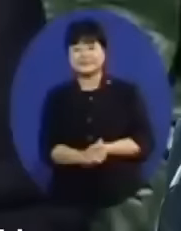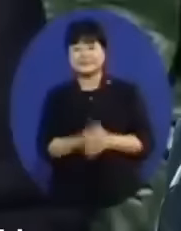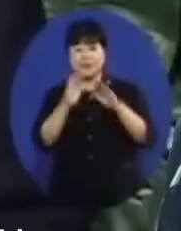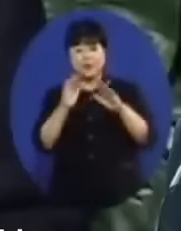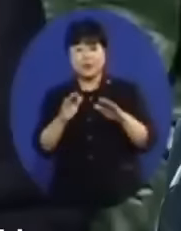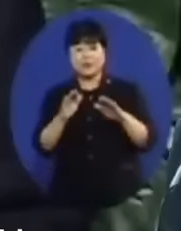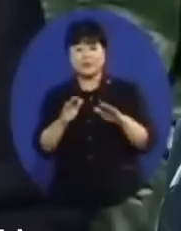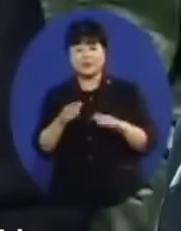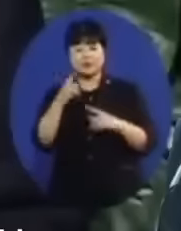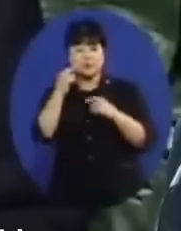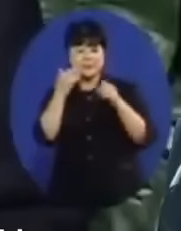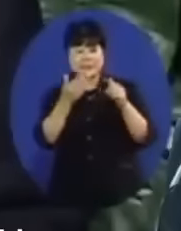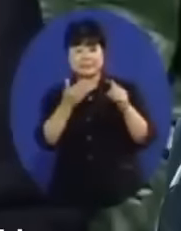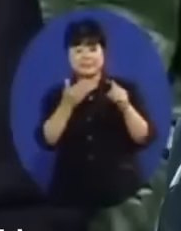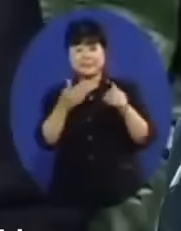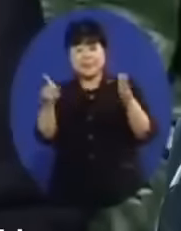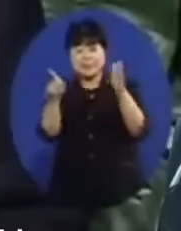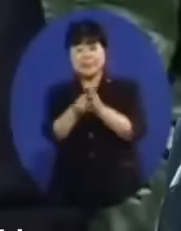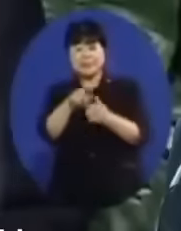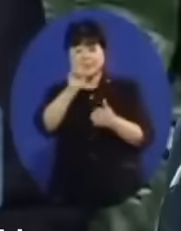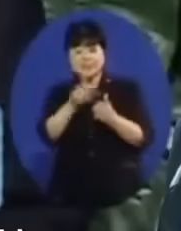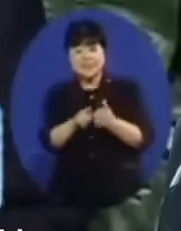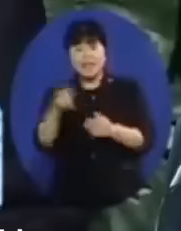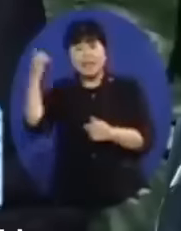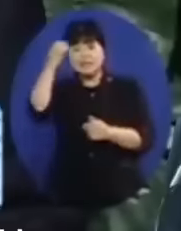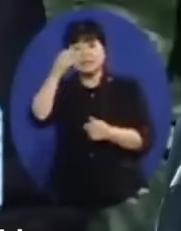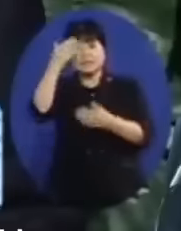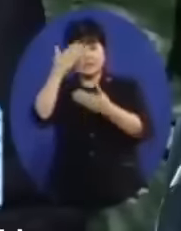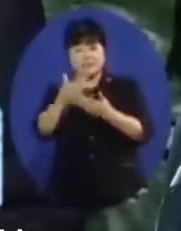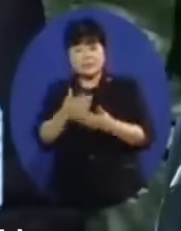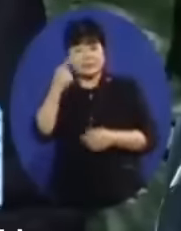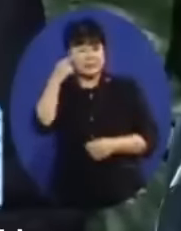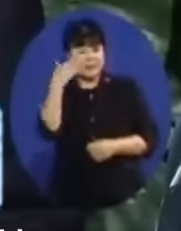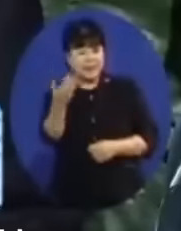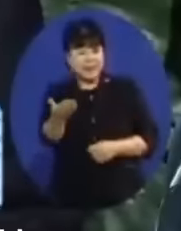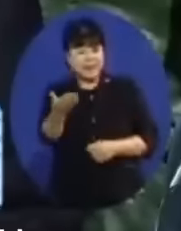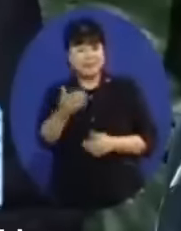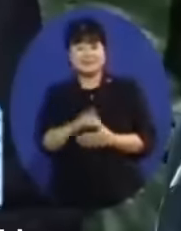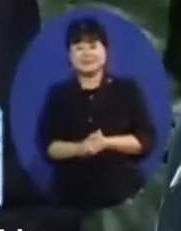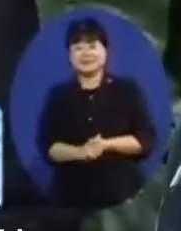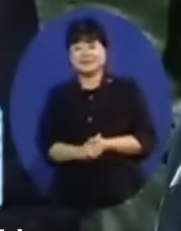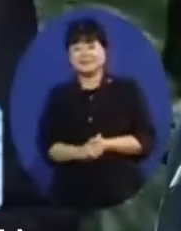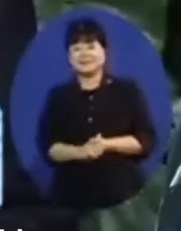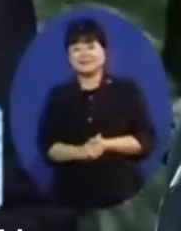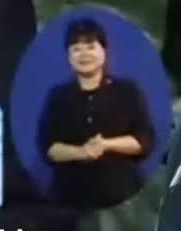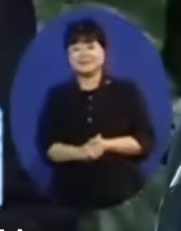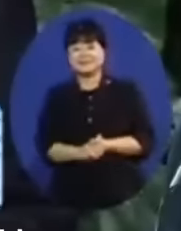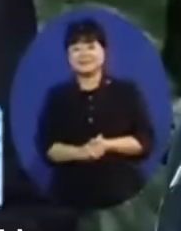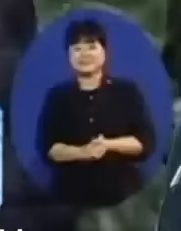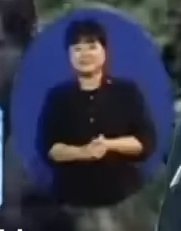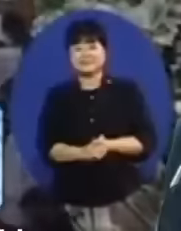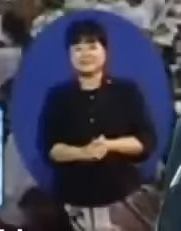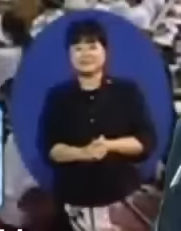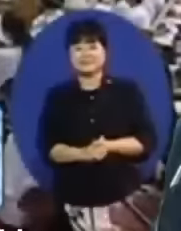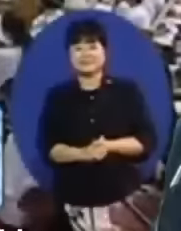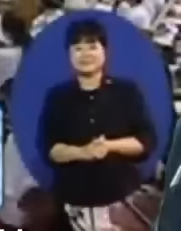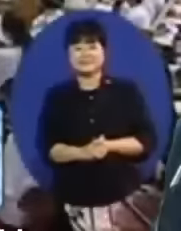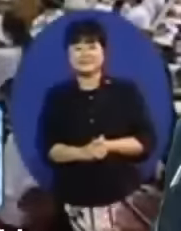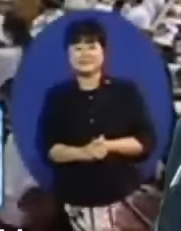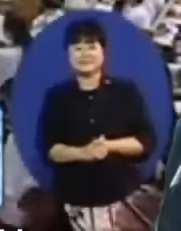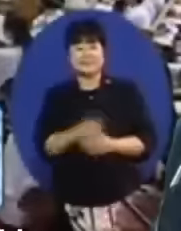오늘 저는 믿을 때 성령을 받았느냐 이 사도 바울